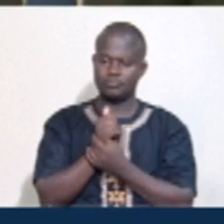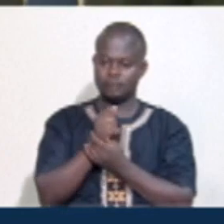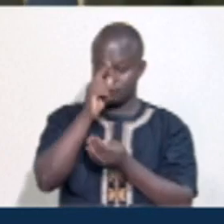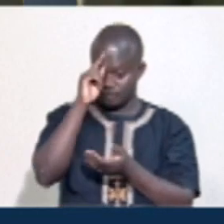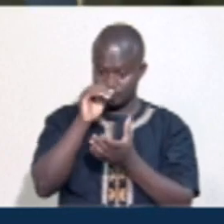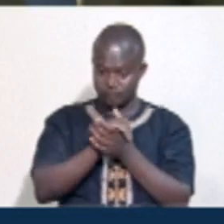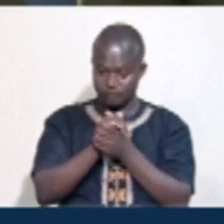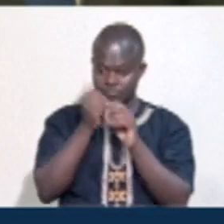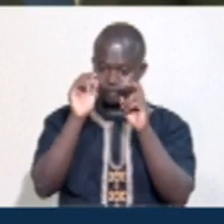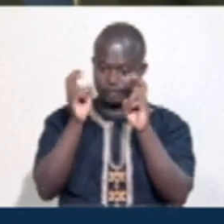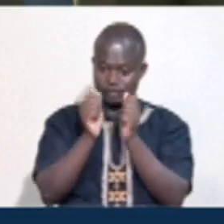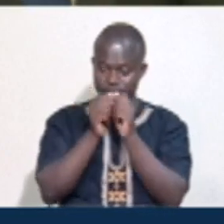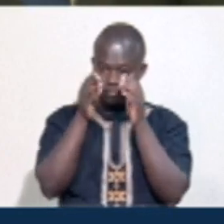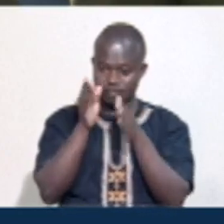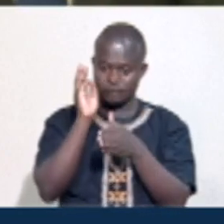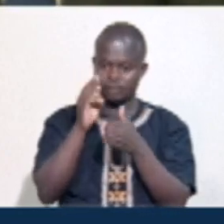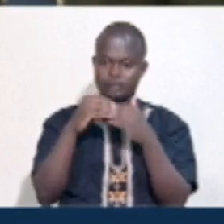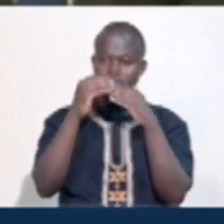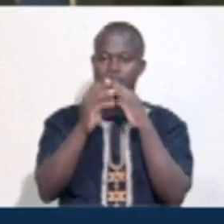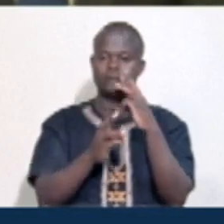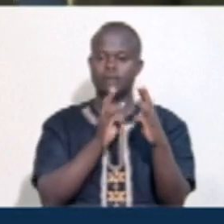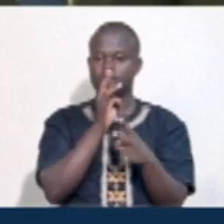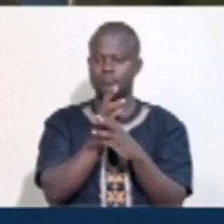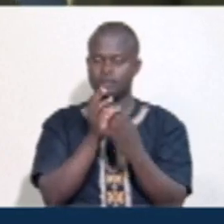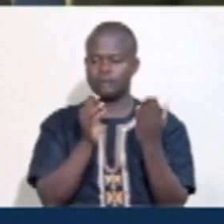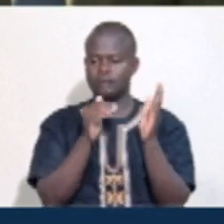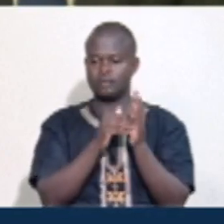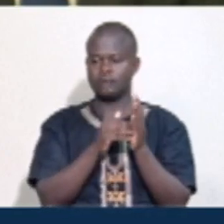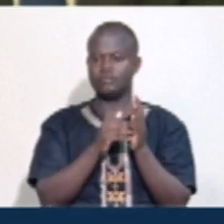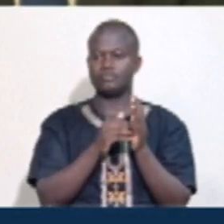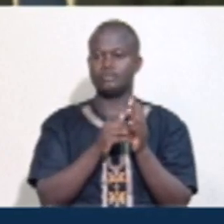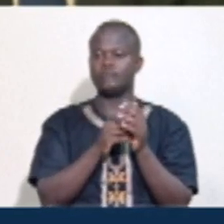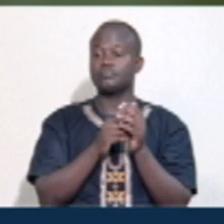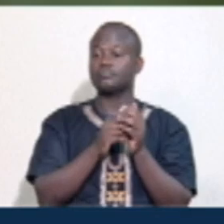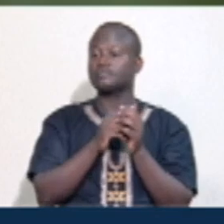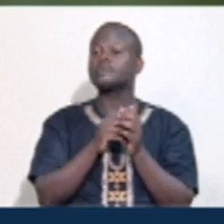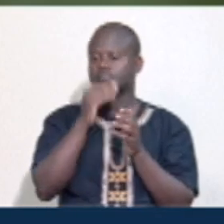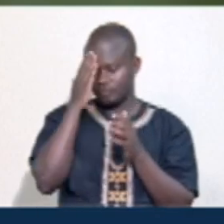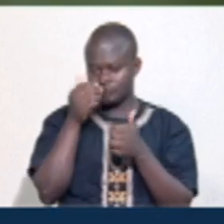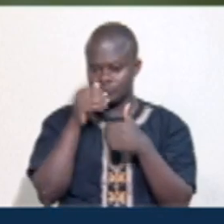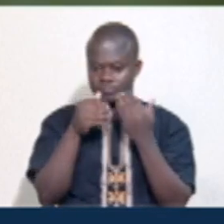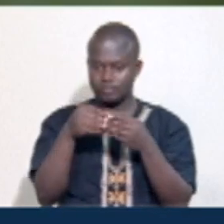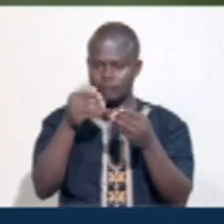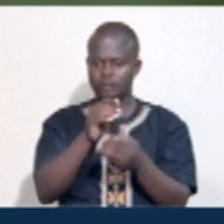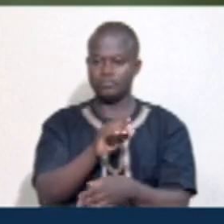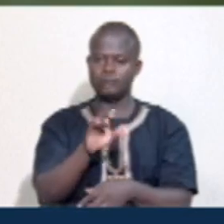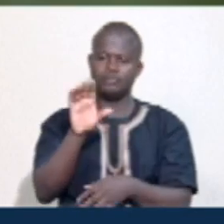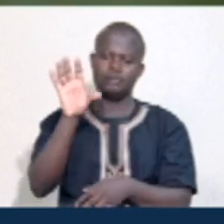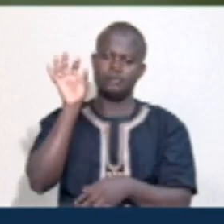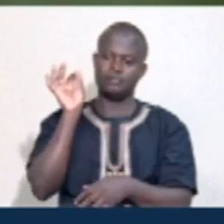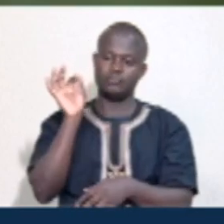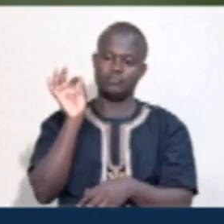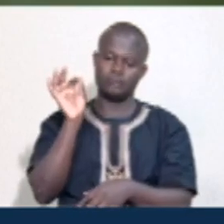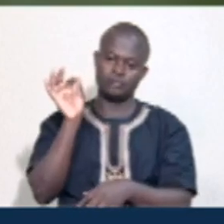yizera yuko uwo muntu azayoborana isi ariko kandi ntiyobewe ko yanaduhaye amahitamo